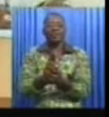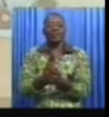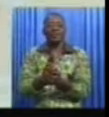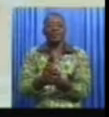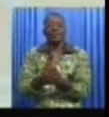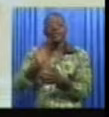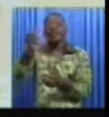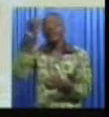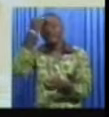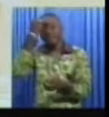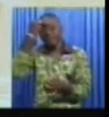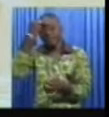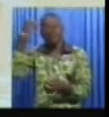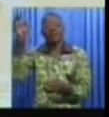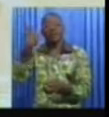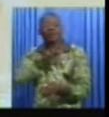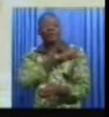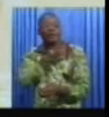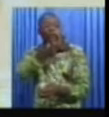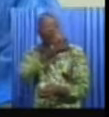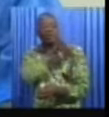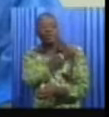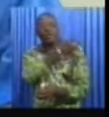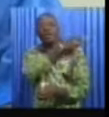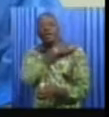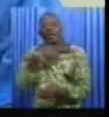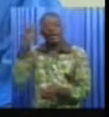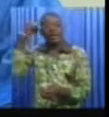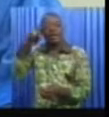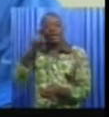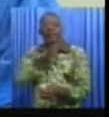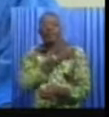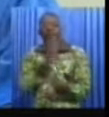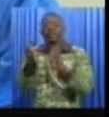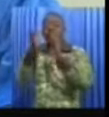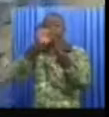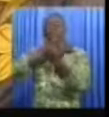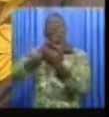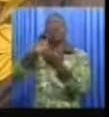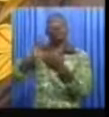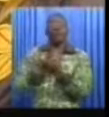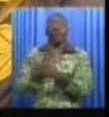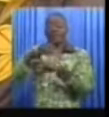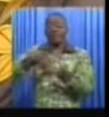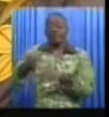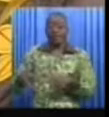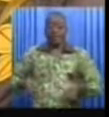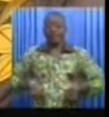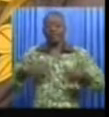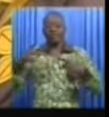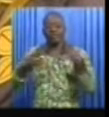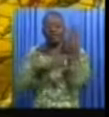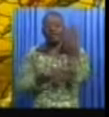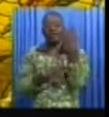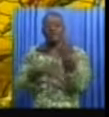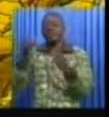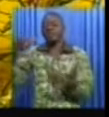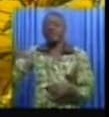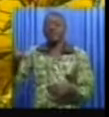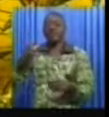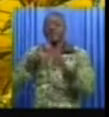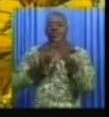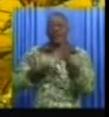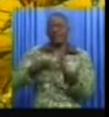Les ministres Prudence, Julie Nyasomda et Thomas Palefas, aux forces vives de la région du Sud-Ouest. C'est un dialogue direct qui